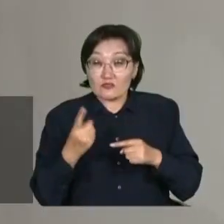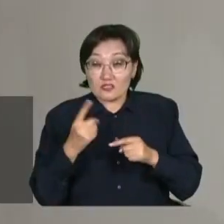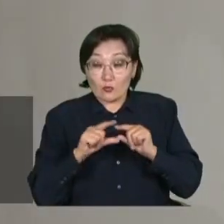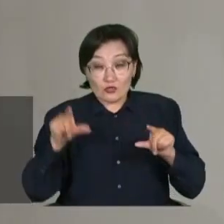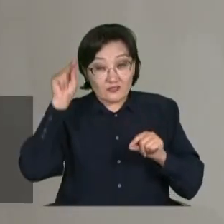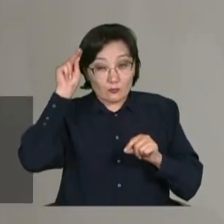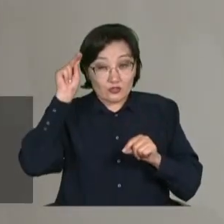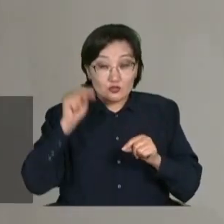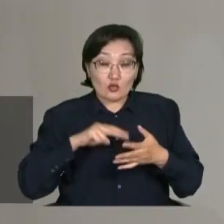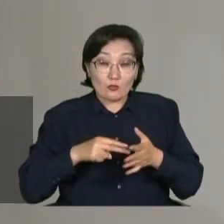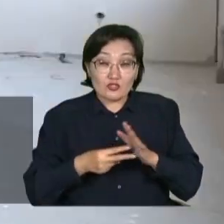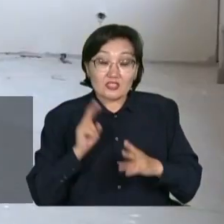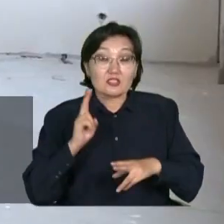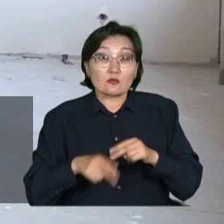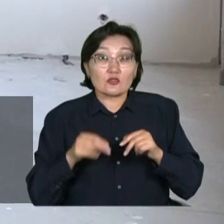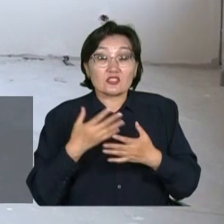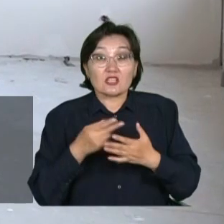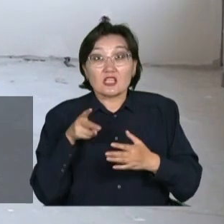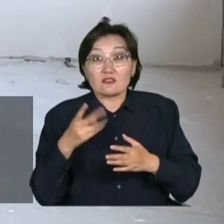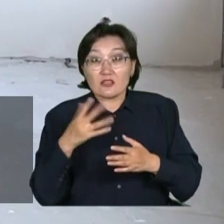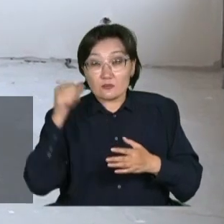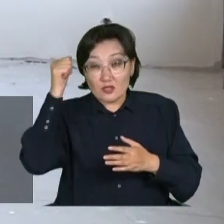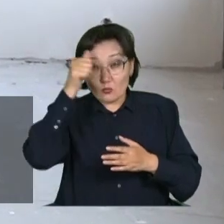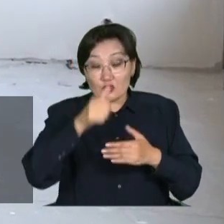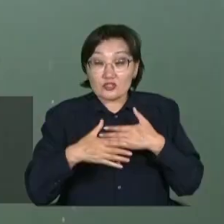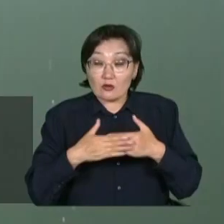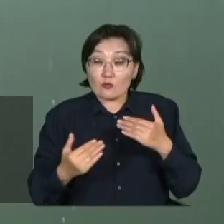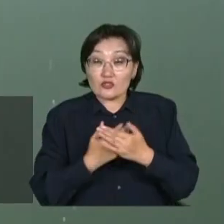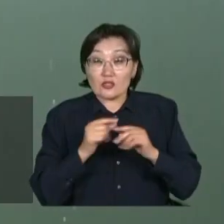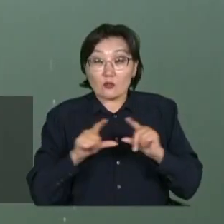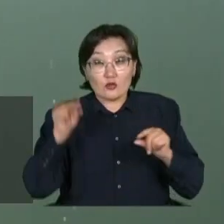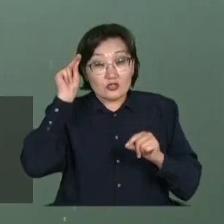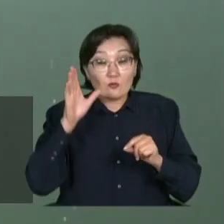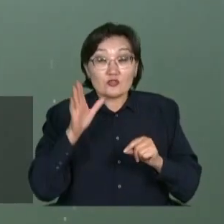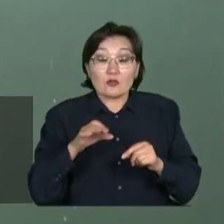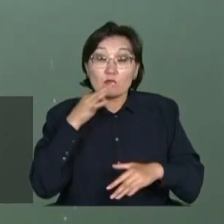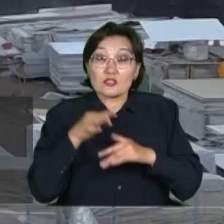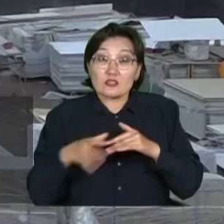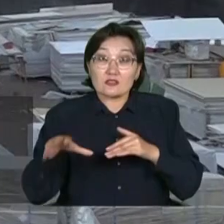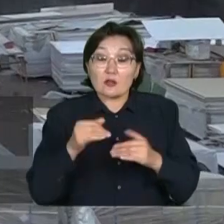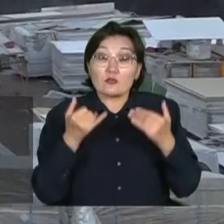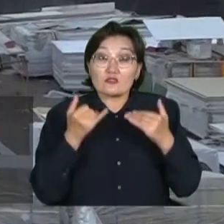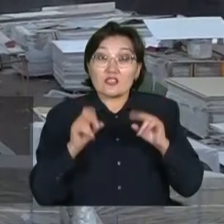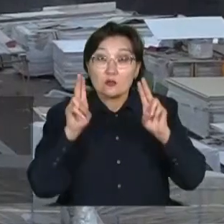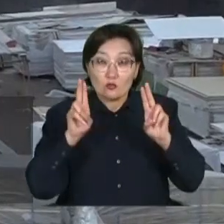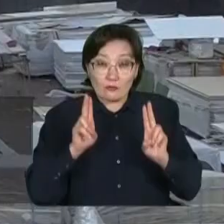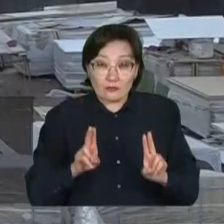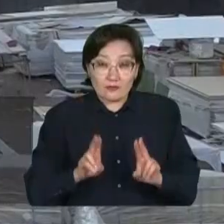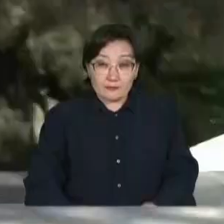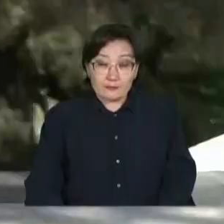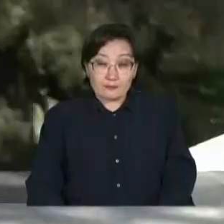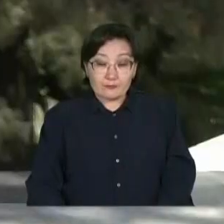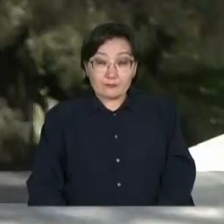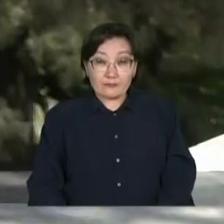объекта образования планируется завершить к 2025 году. Новые учебные заведения будут отвечать всем современным требованиям.